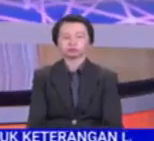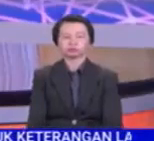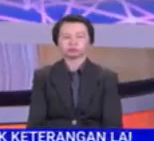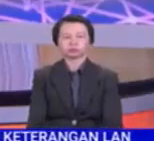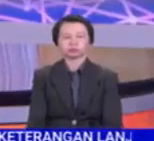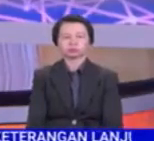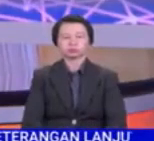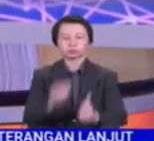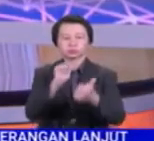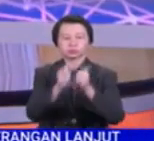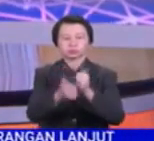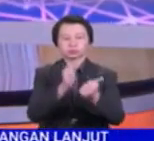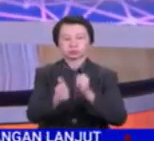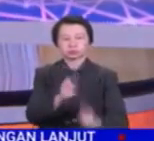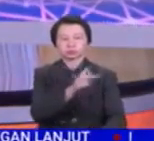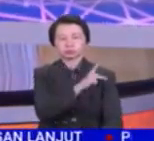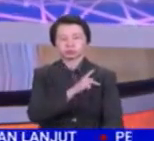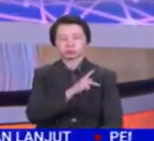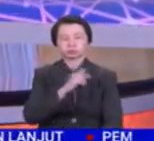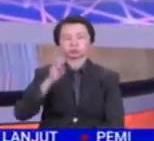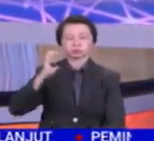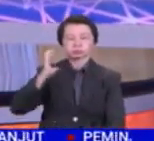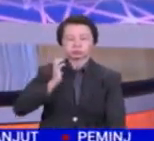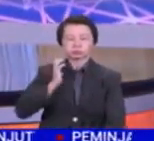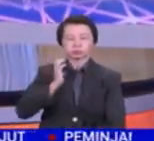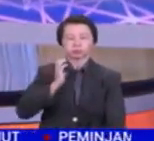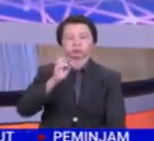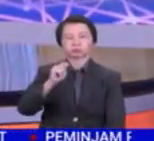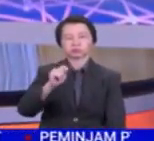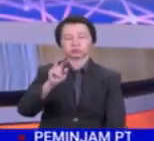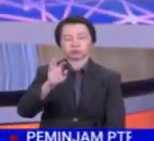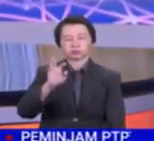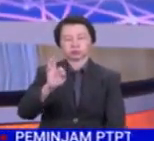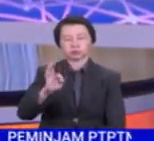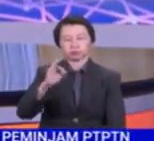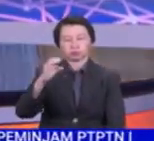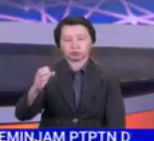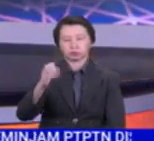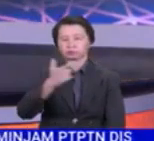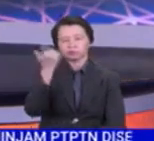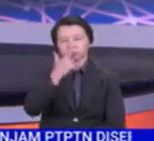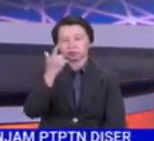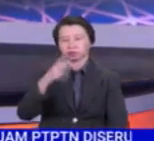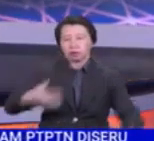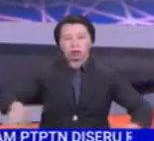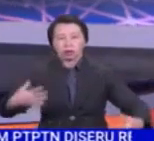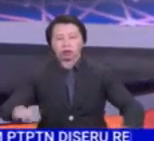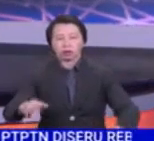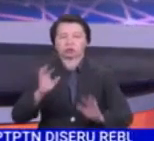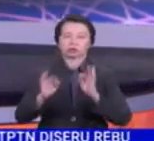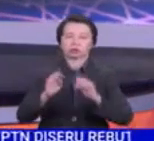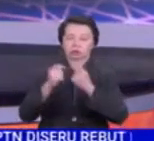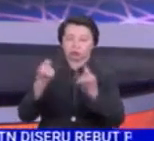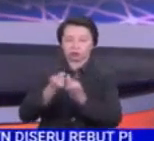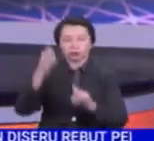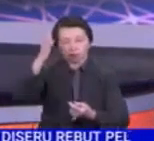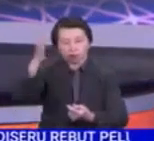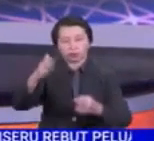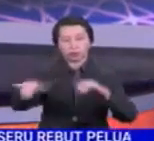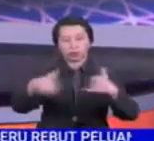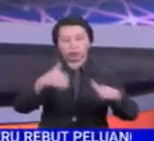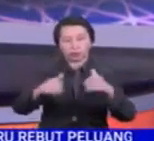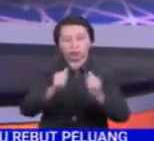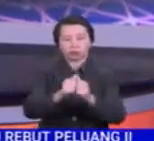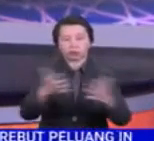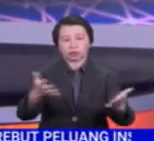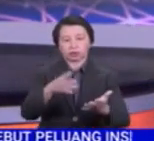Hai perkembangan sukan ketua jurulatih Terengganu FC jcina fuzen enggan panik walaupun pasukannya bakal beraksi